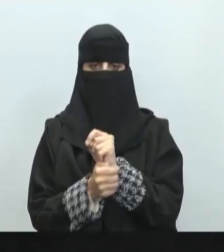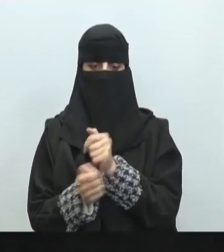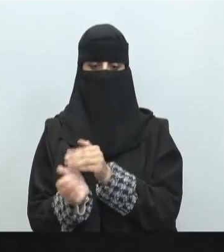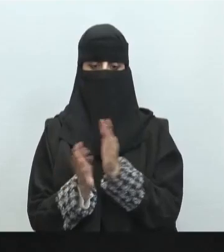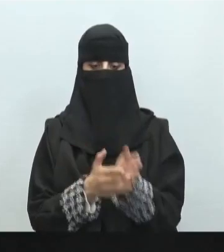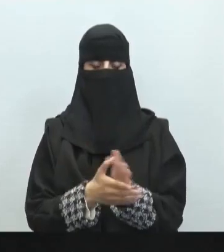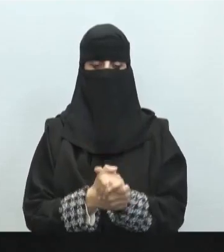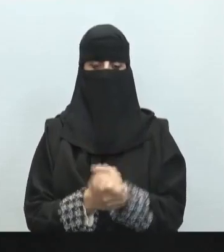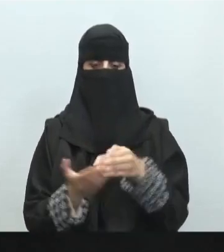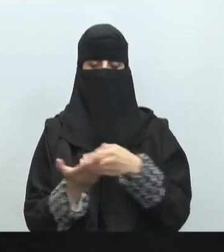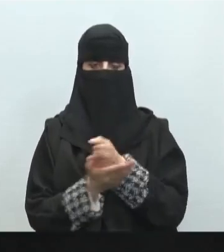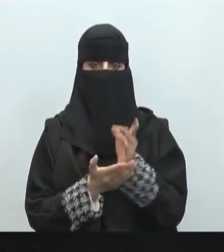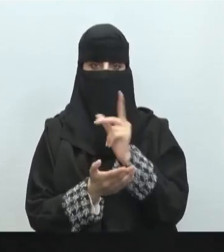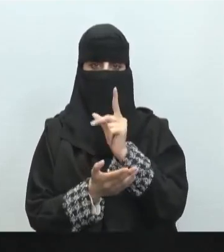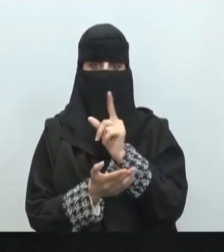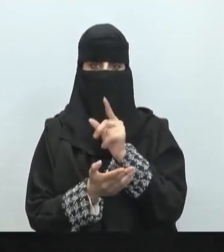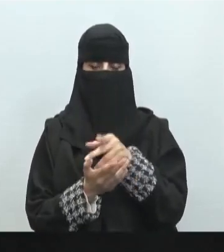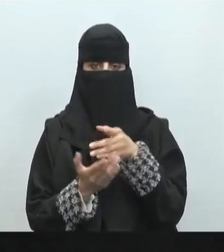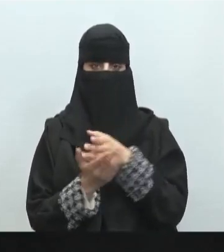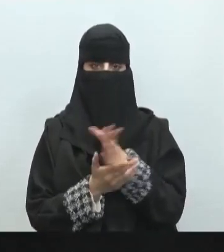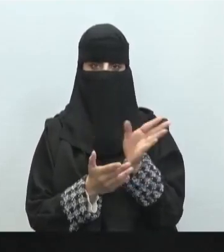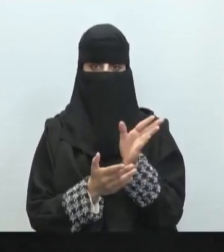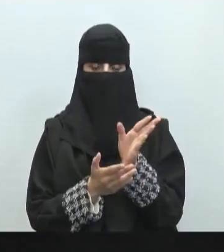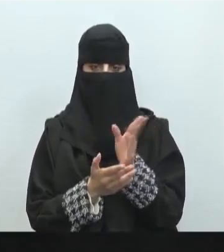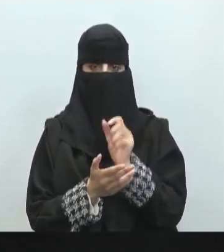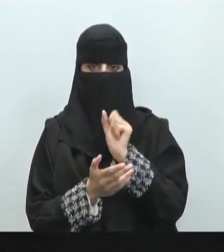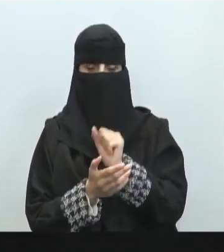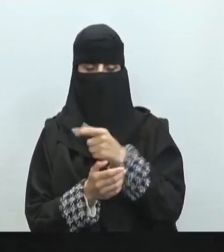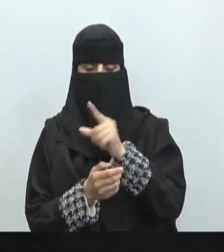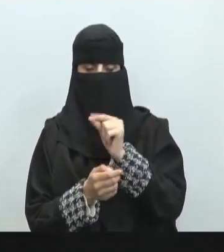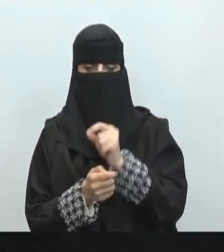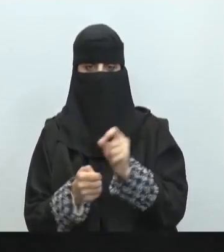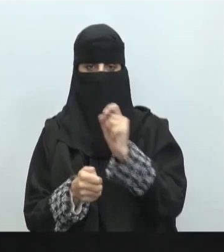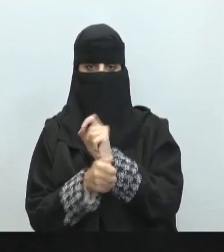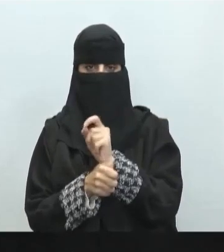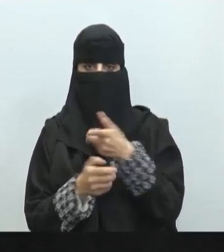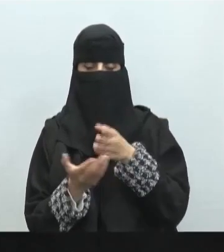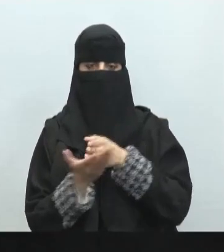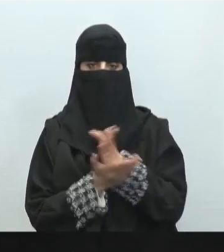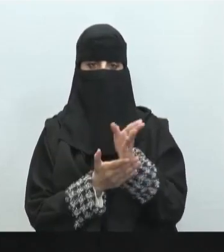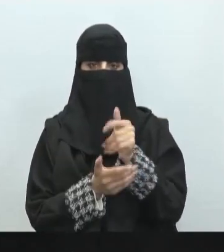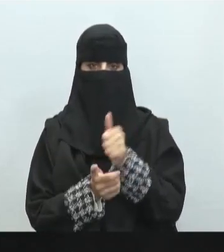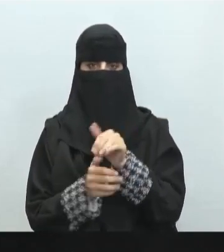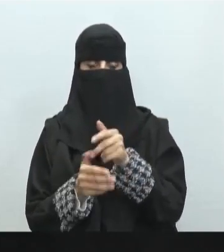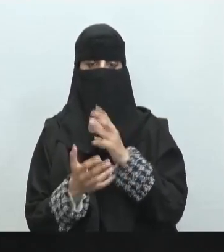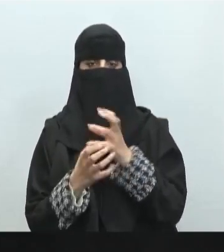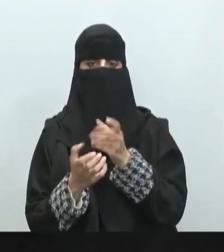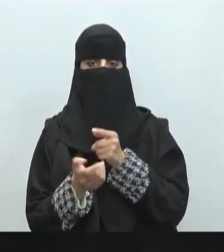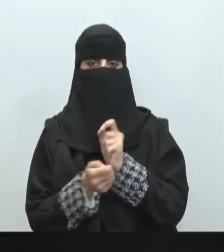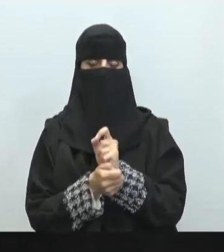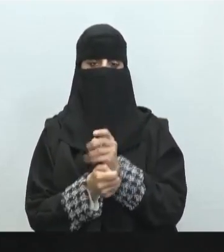طلال الى مدرسته اين الفعل احسنتم ذهب هو